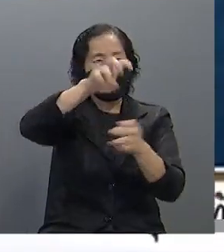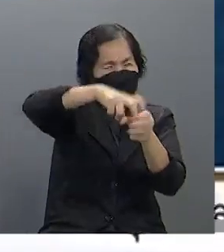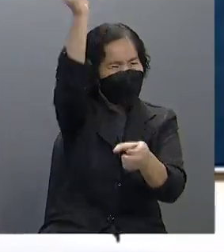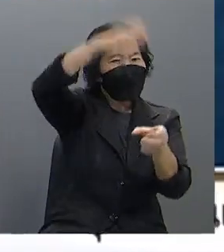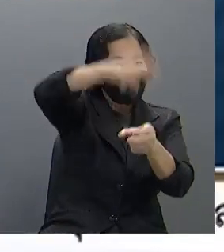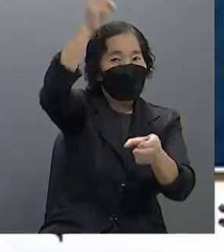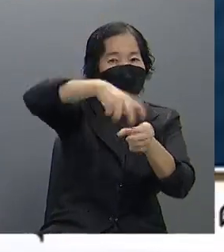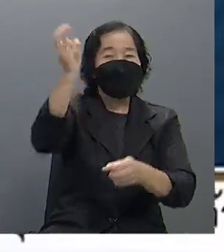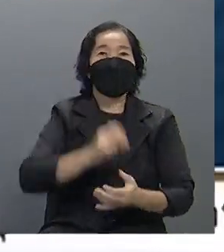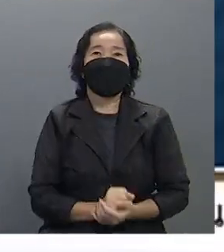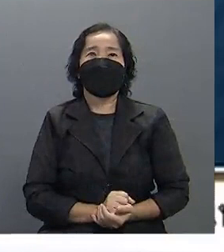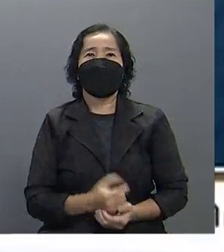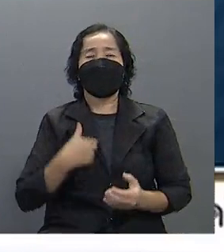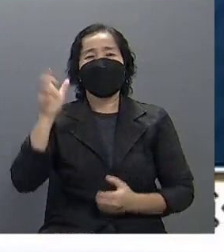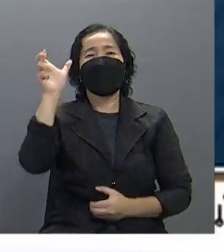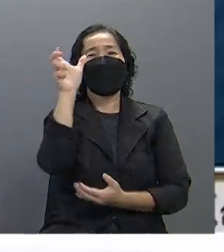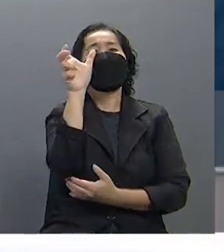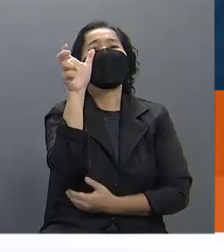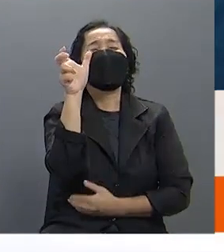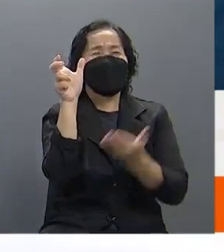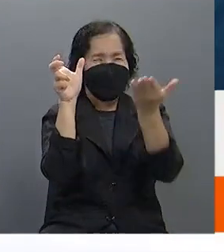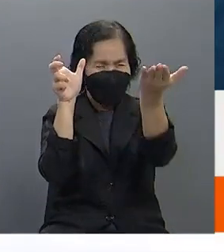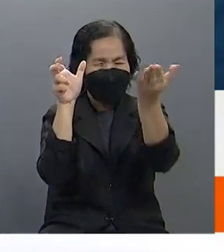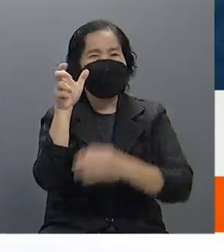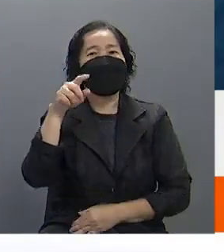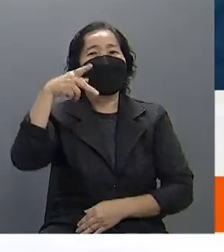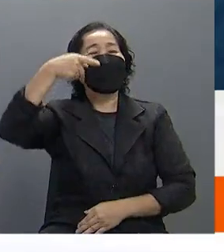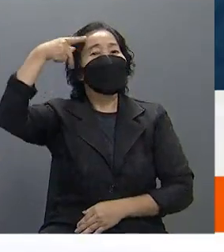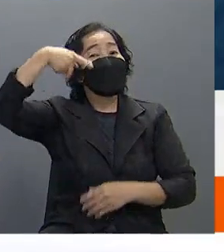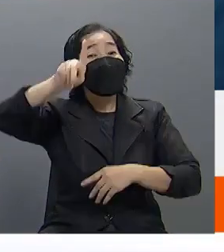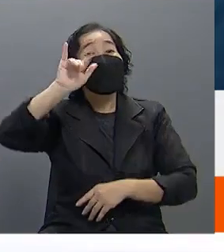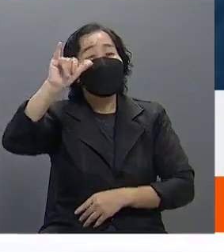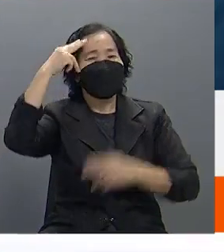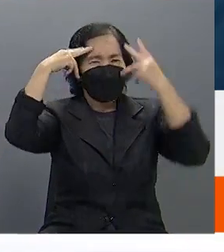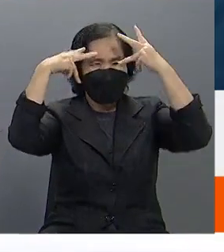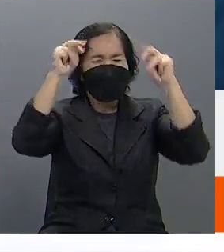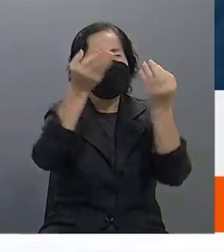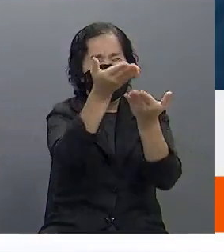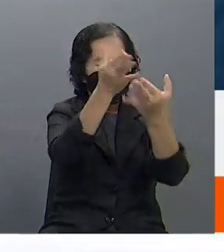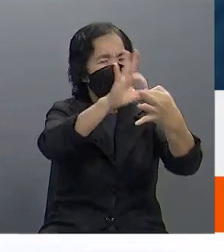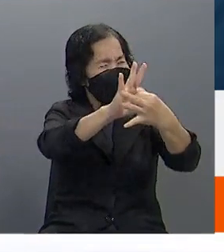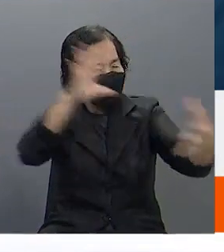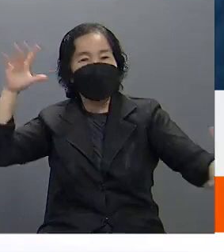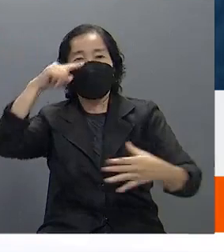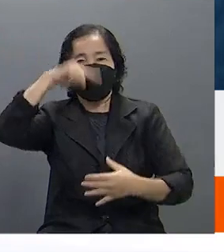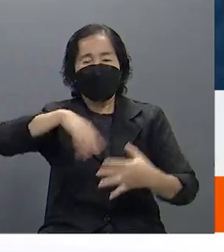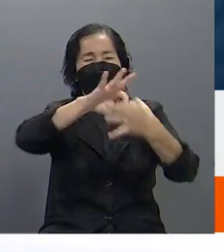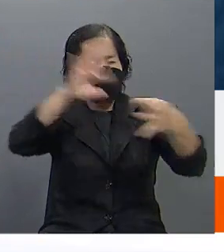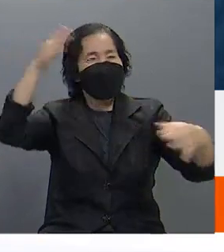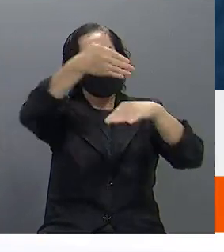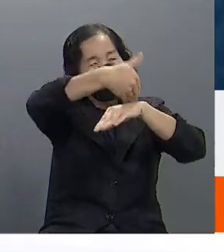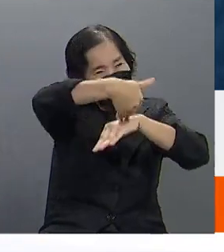ขอบิณฑบาตพลเอกประยุทธ์จันทร์โอชาให้ปลดปล่อยประเทศไทยประชาชน